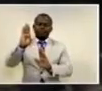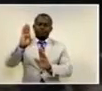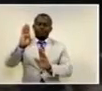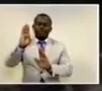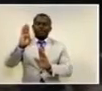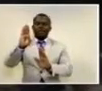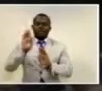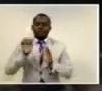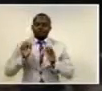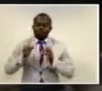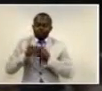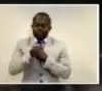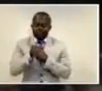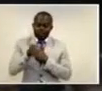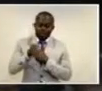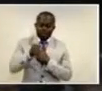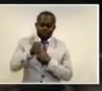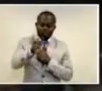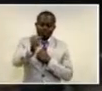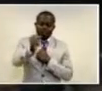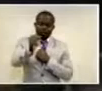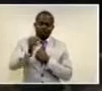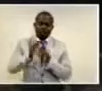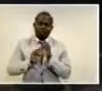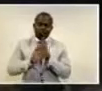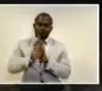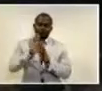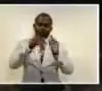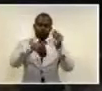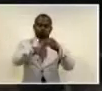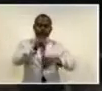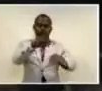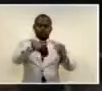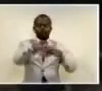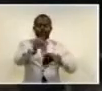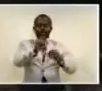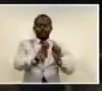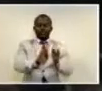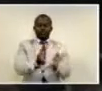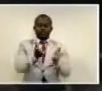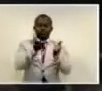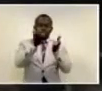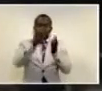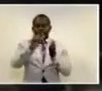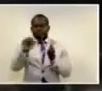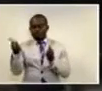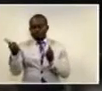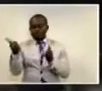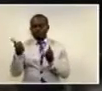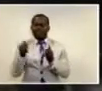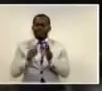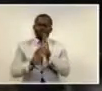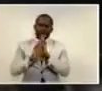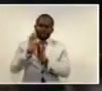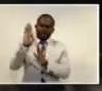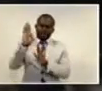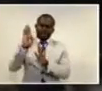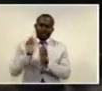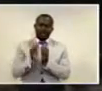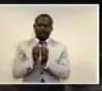ubukerarugendo bugatera imbere ubucuruzi bundi bugatera imbere